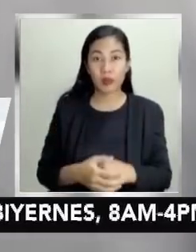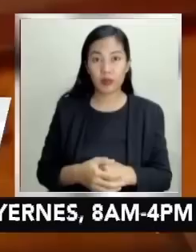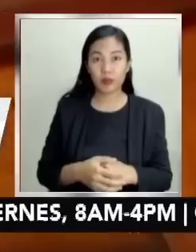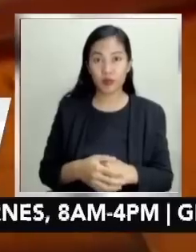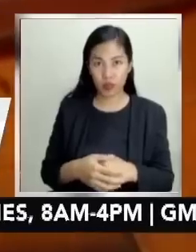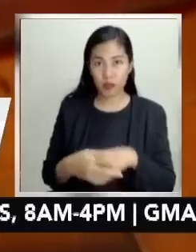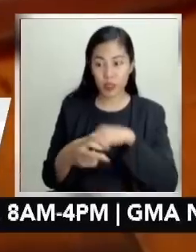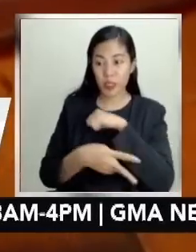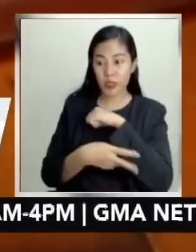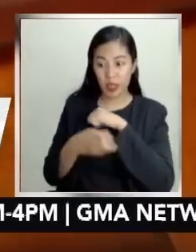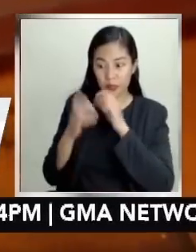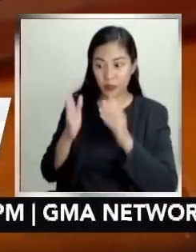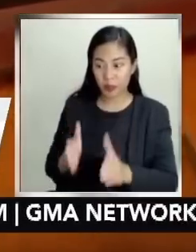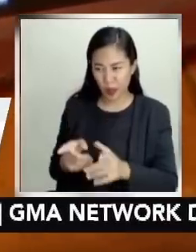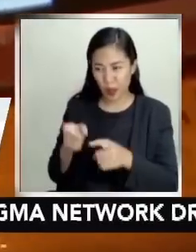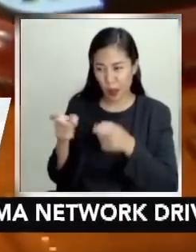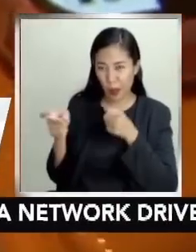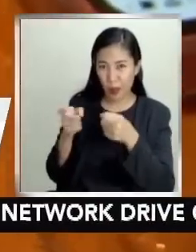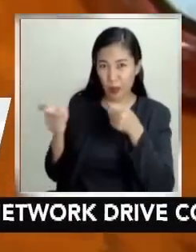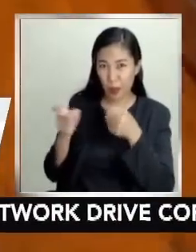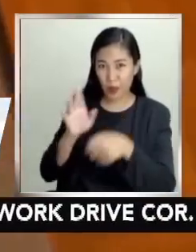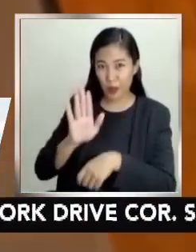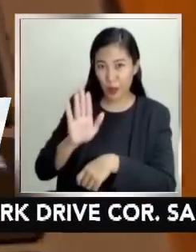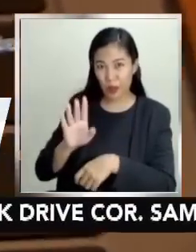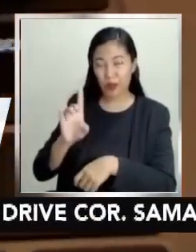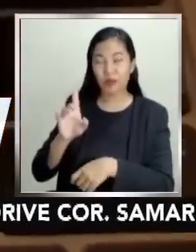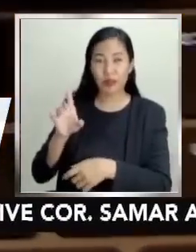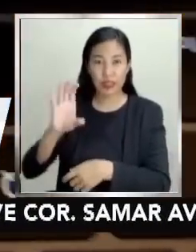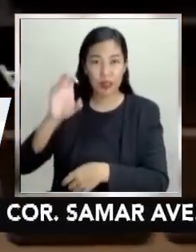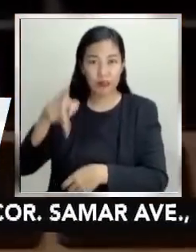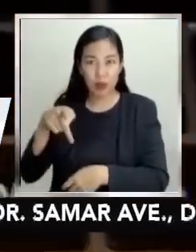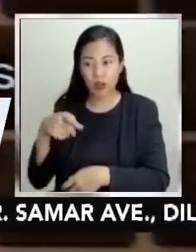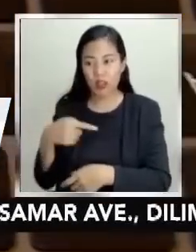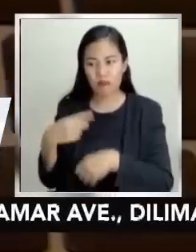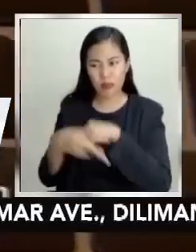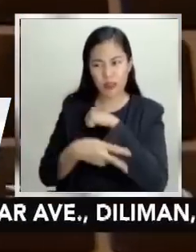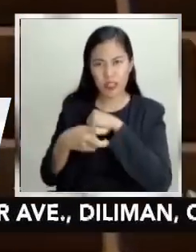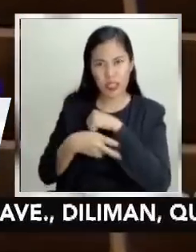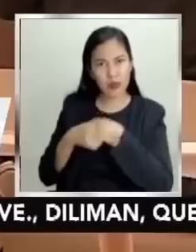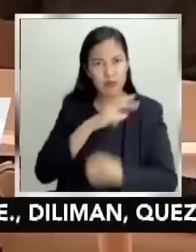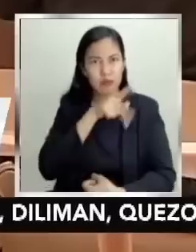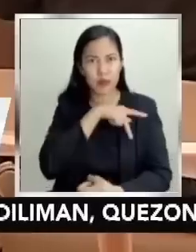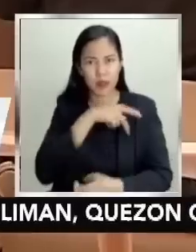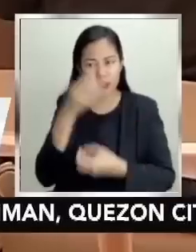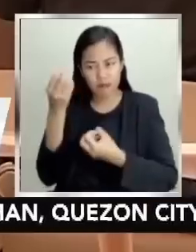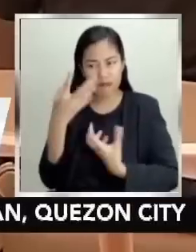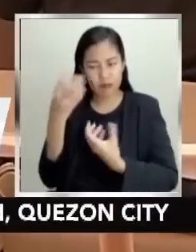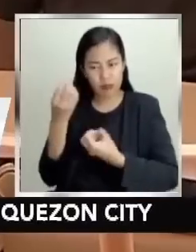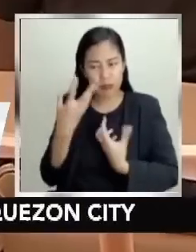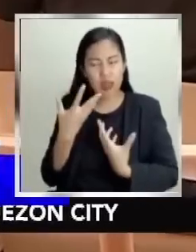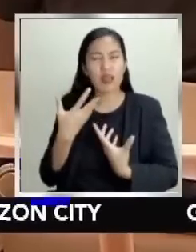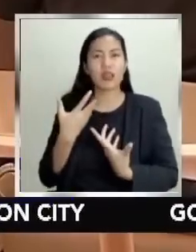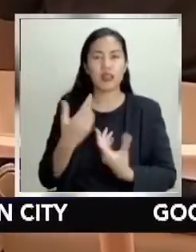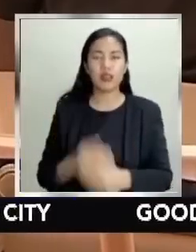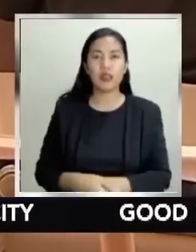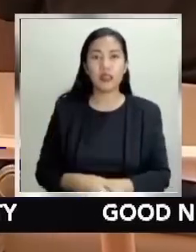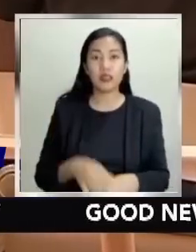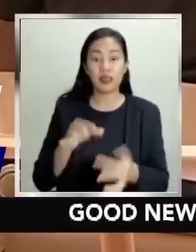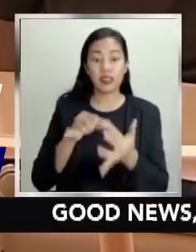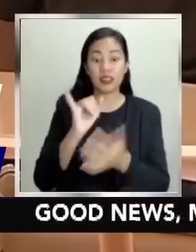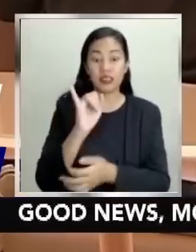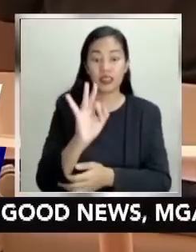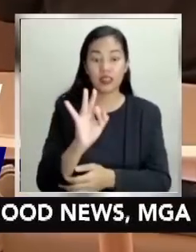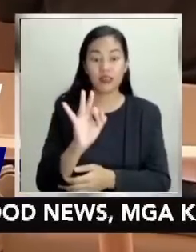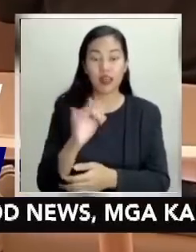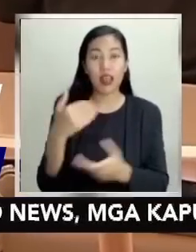device para makuha ang lahat ng mahalagang impormasyon na pwede nitong mapakinabangan. Lalo na pag tinaniman nila ng malware.